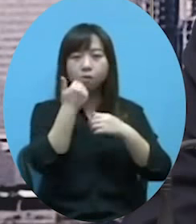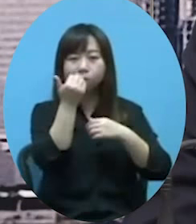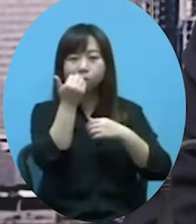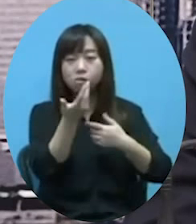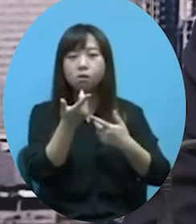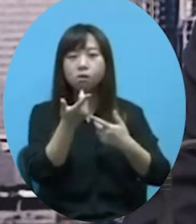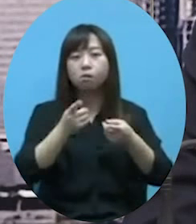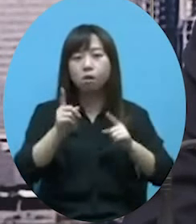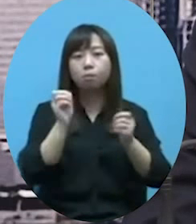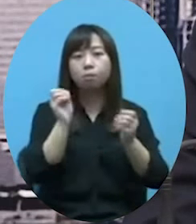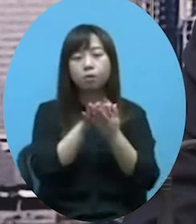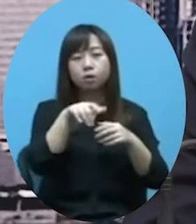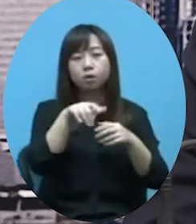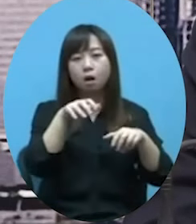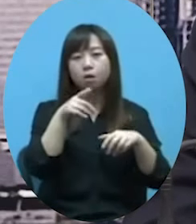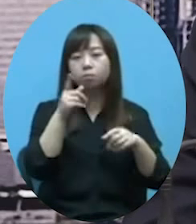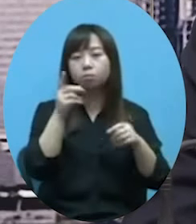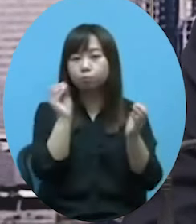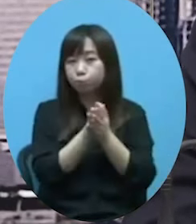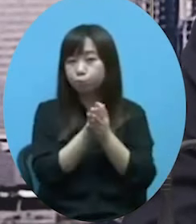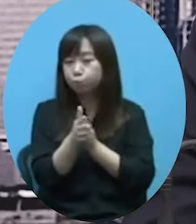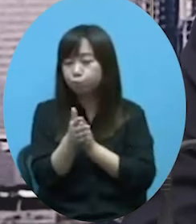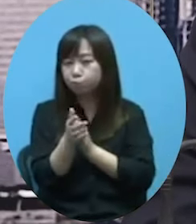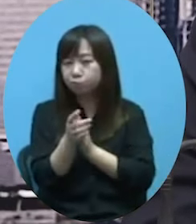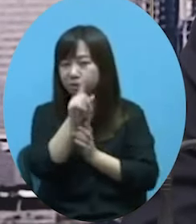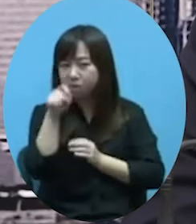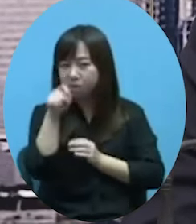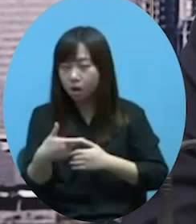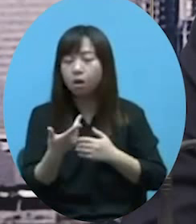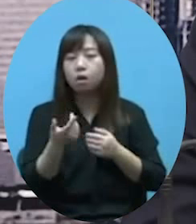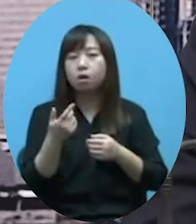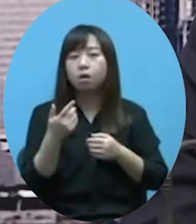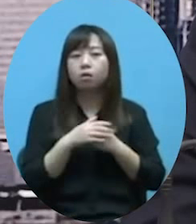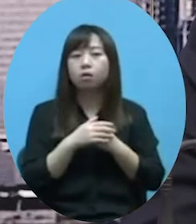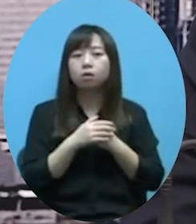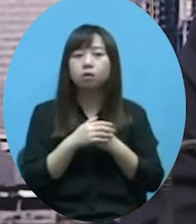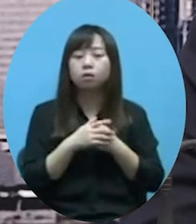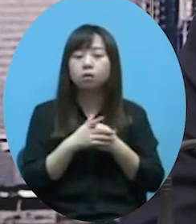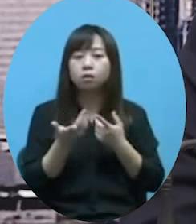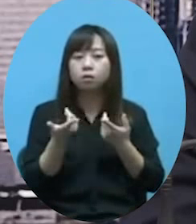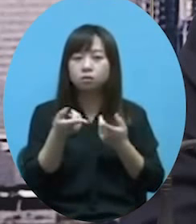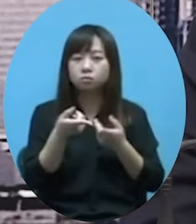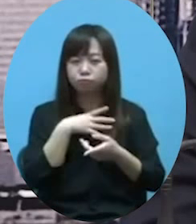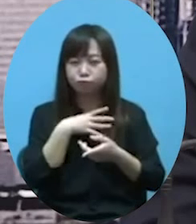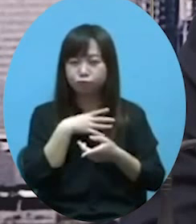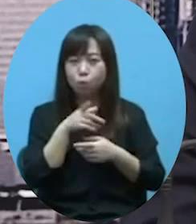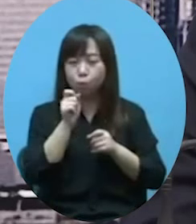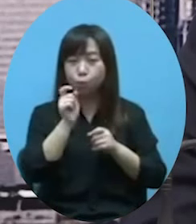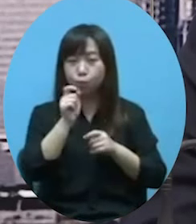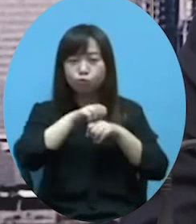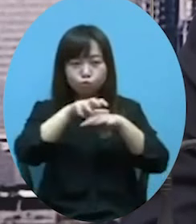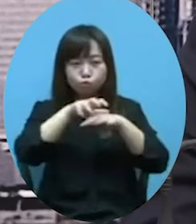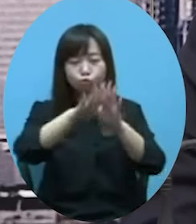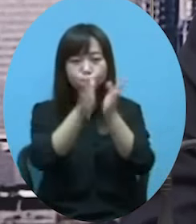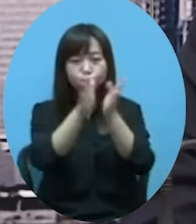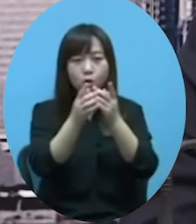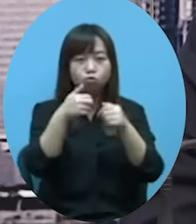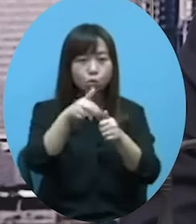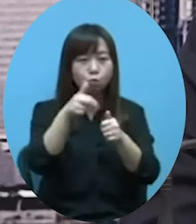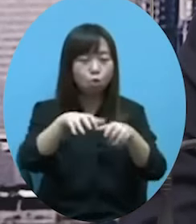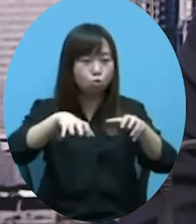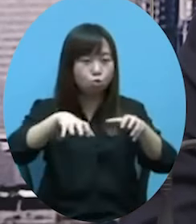令到狗會受到一些感染還有因為最近疫情的時候都會不會呼籲市民如果牠們養